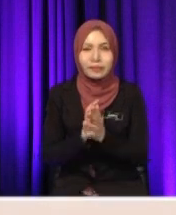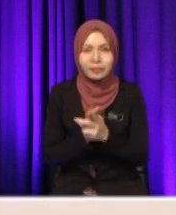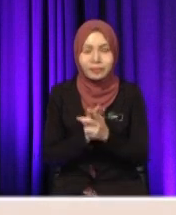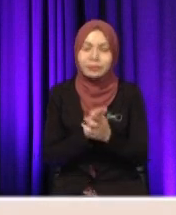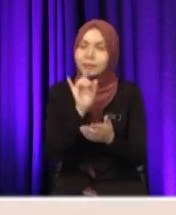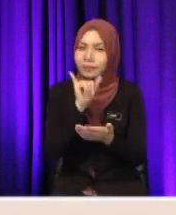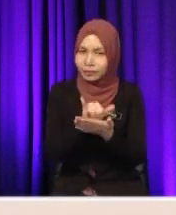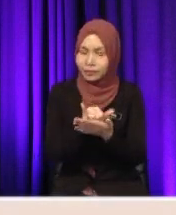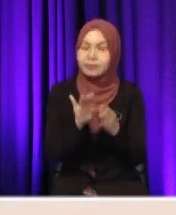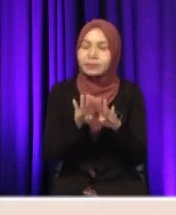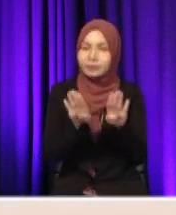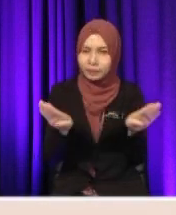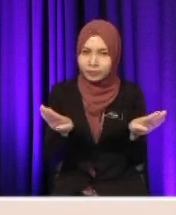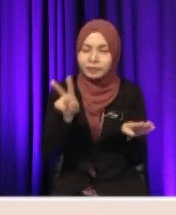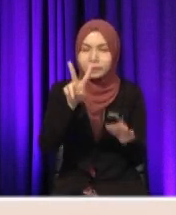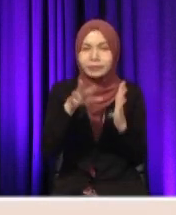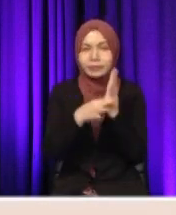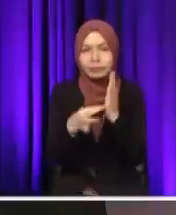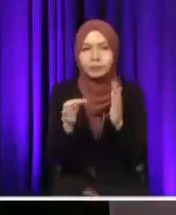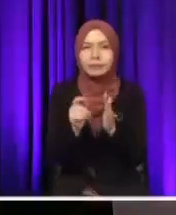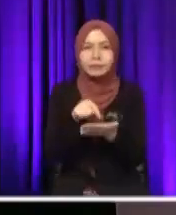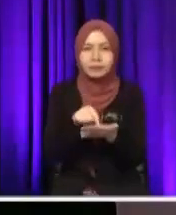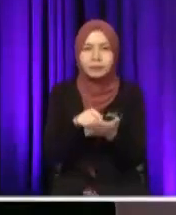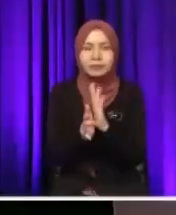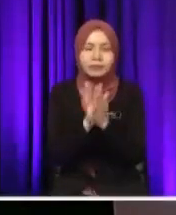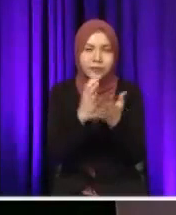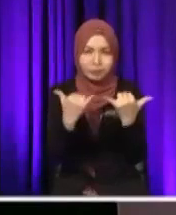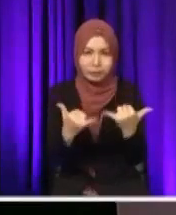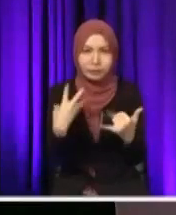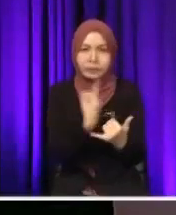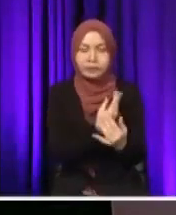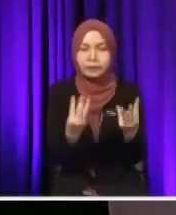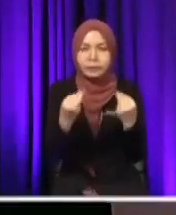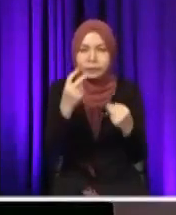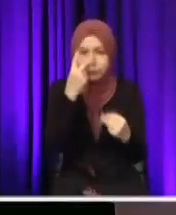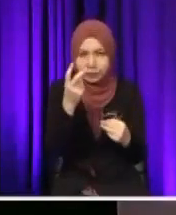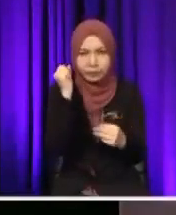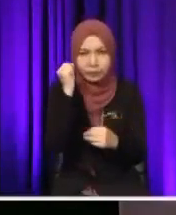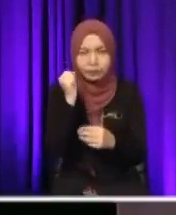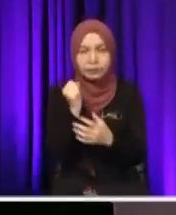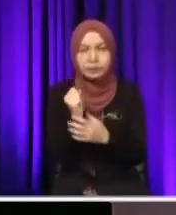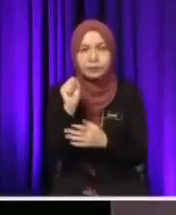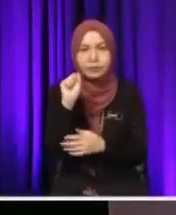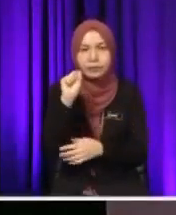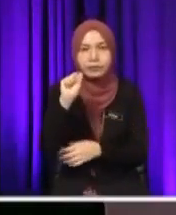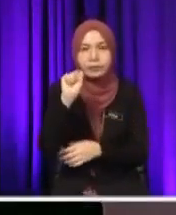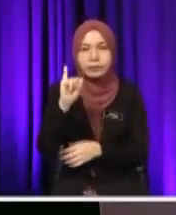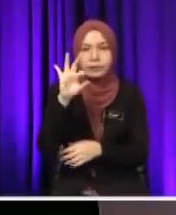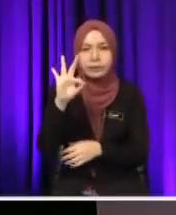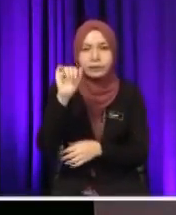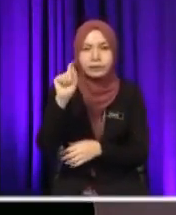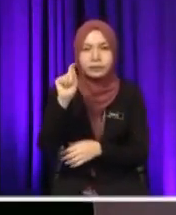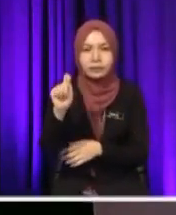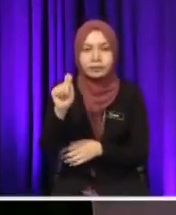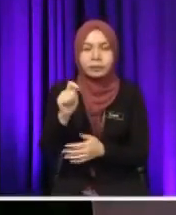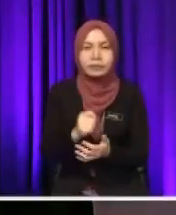segi sifat kimia bagaimana minyak sawit ini. Kita akan jalankan melalui proses pengoksidaan. Okey, hidrolisis